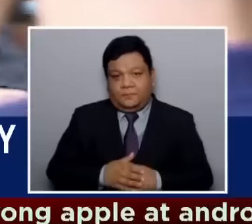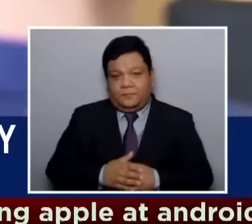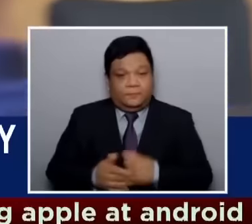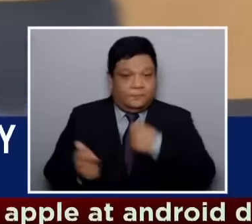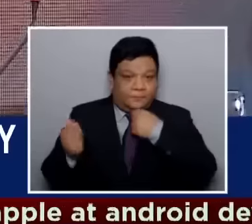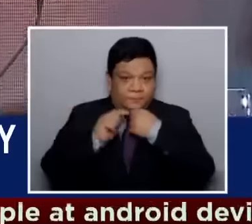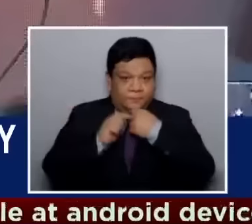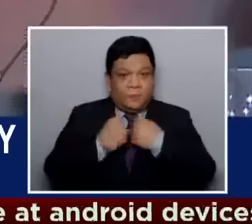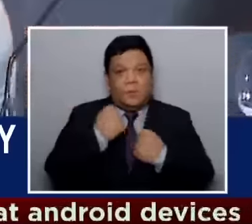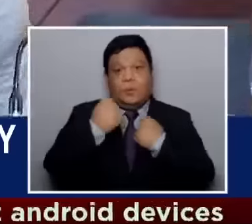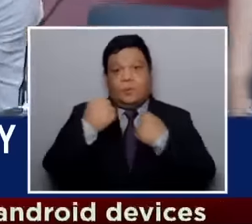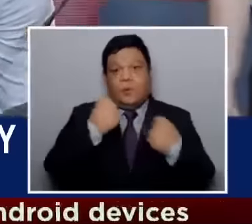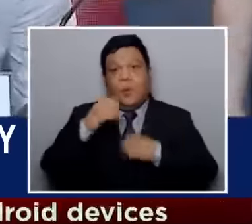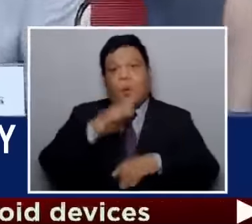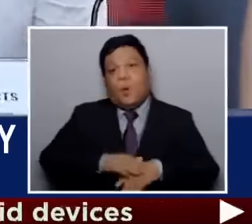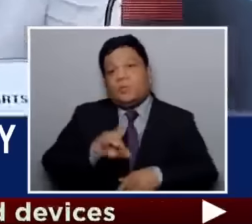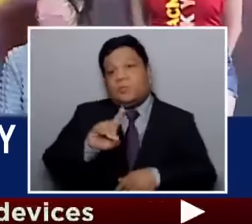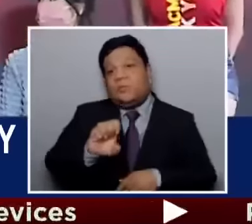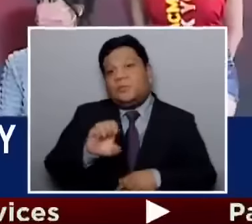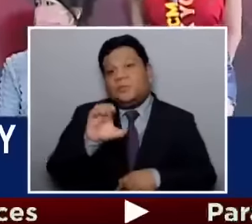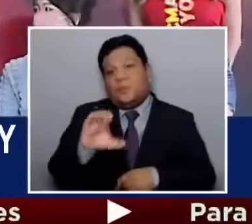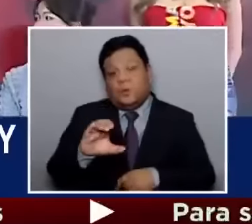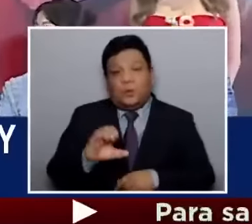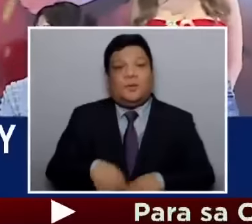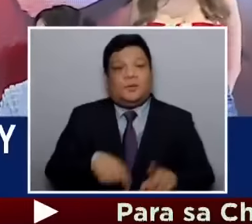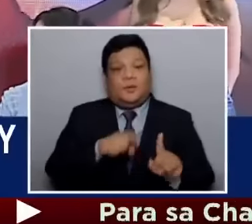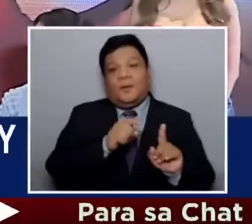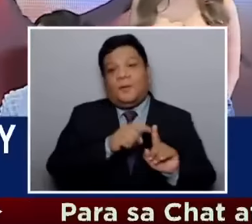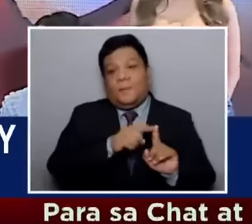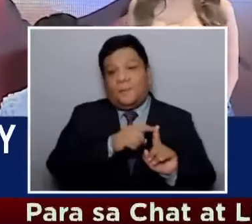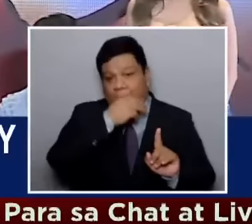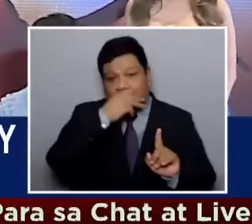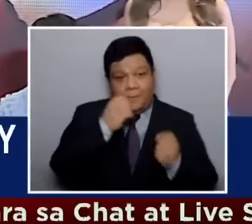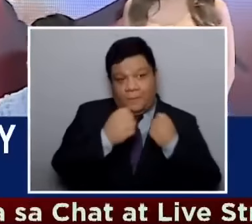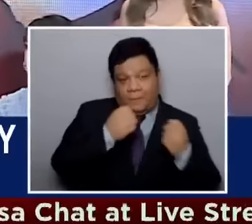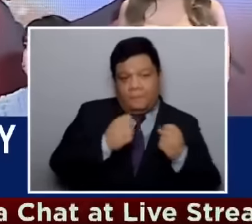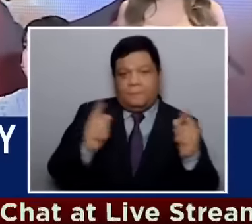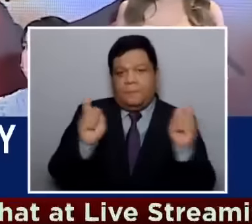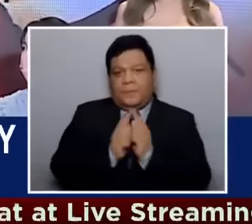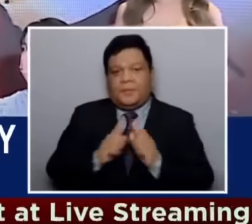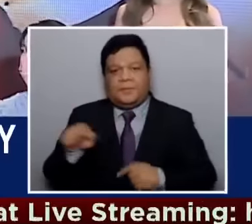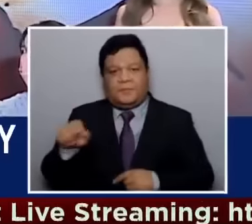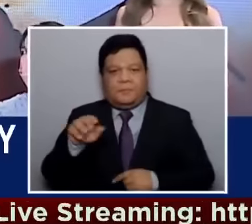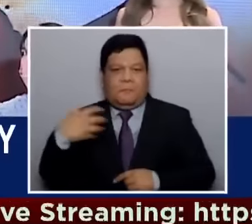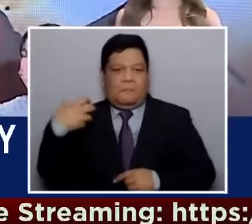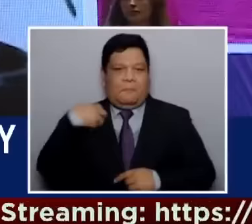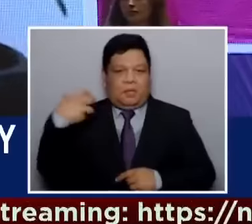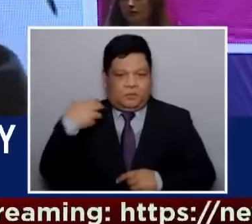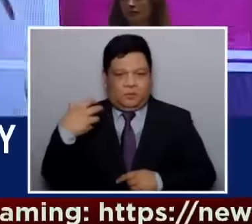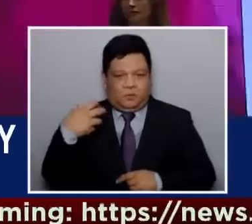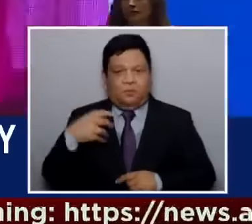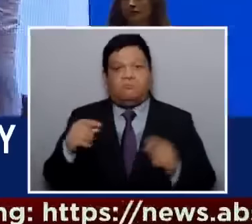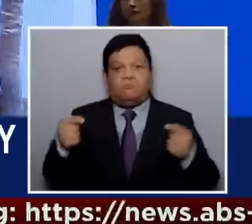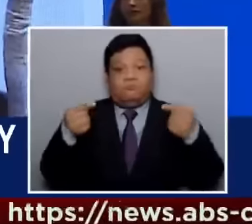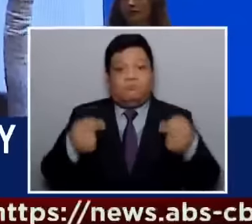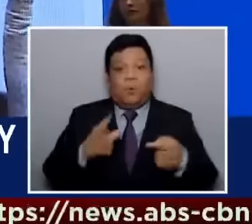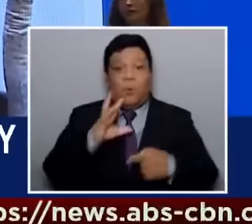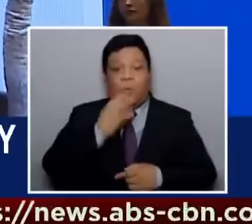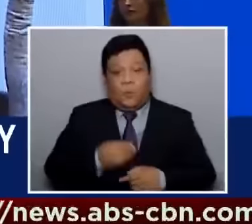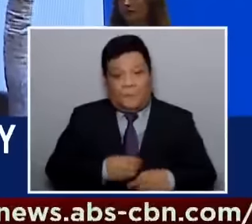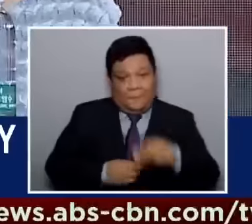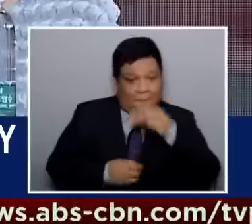Sa Disyembre ang matutunghayan ng fans sa The Master Meets the Champion kung saan magtutuo sa isang exhibition fight sina People's Champ